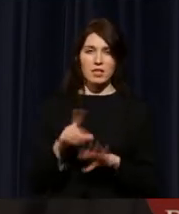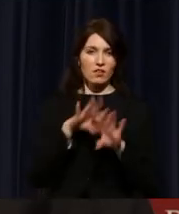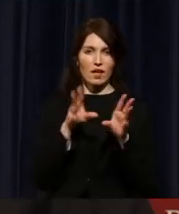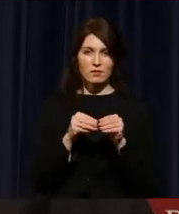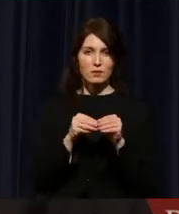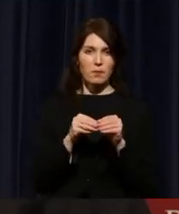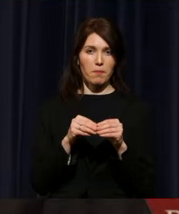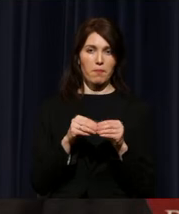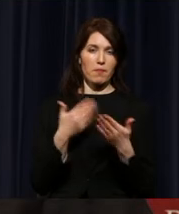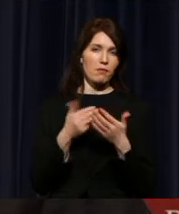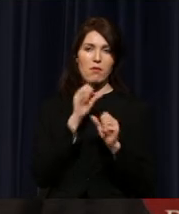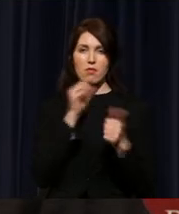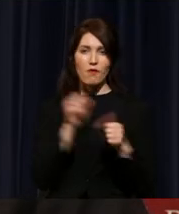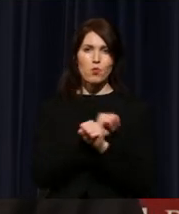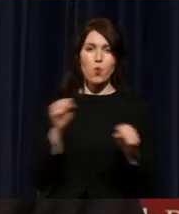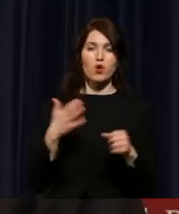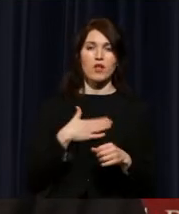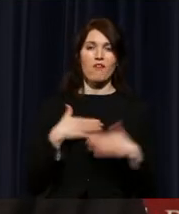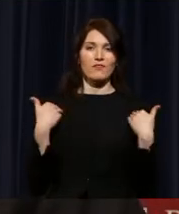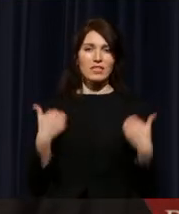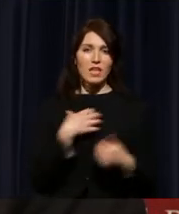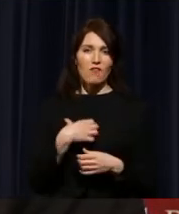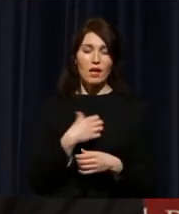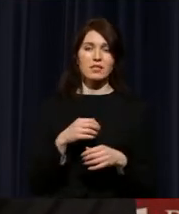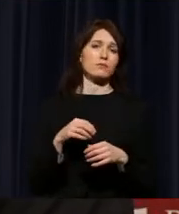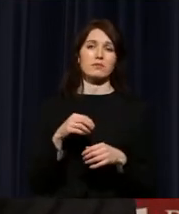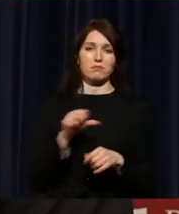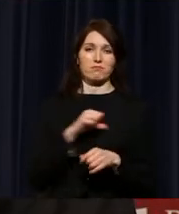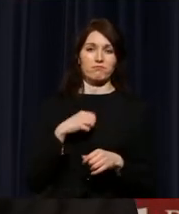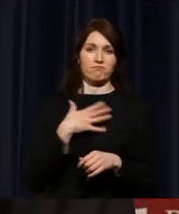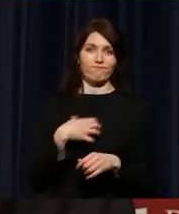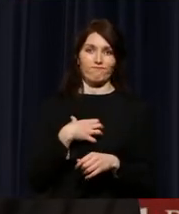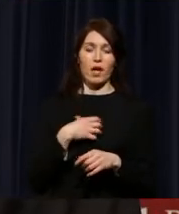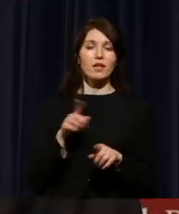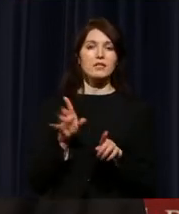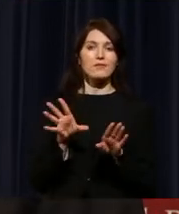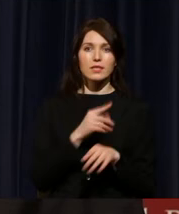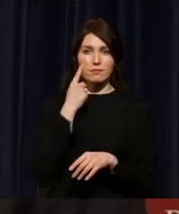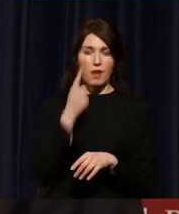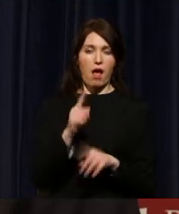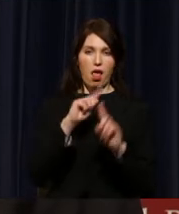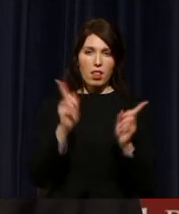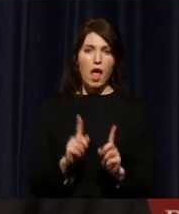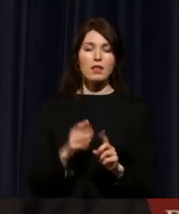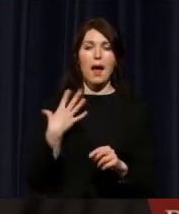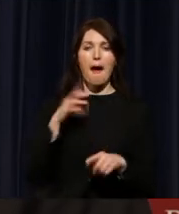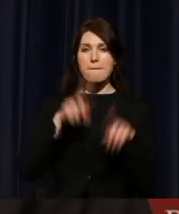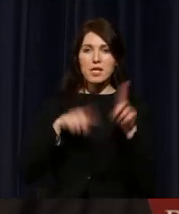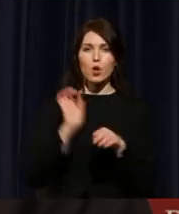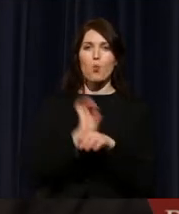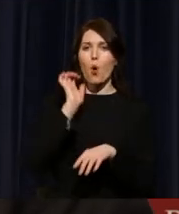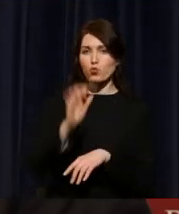piemēram, nespēja vai nu nodrošināt savas fiziskās vajadzības. Nu, vienkārši tas ir īstenībā visacīm redzamākā lieta, kāpēc reizēm nosūt